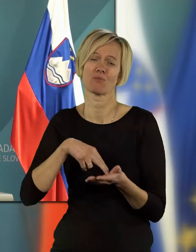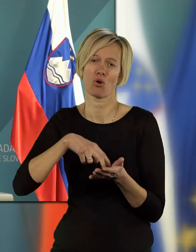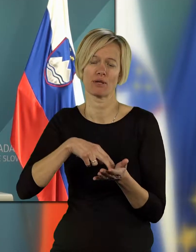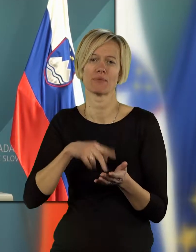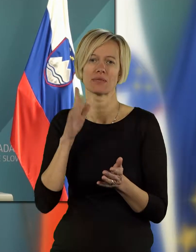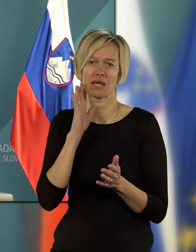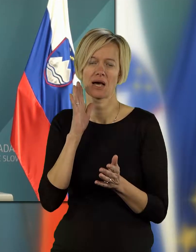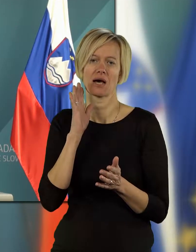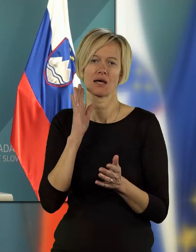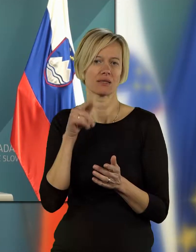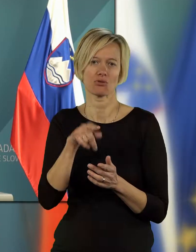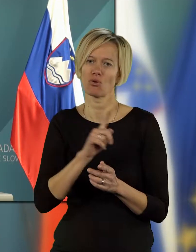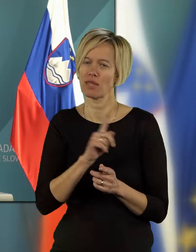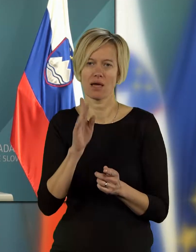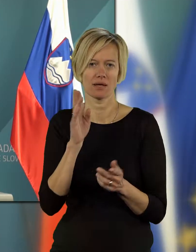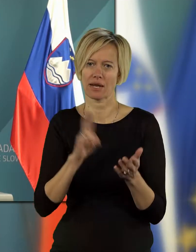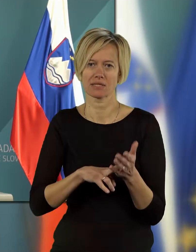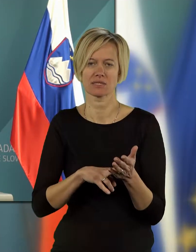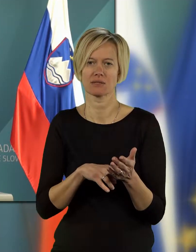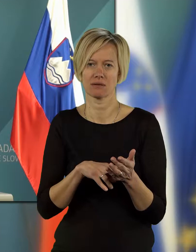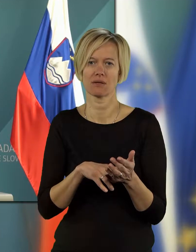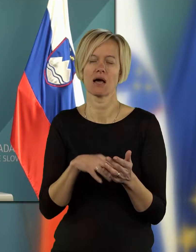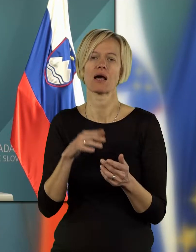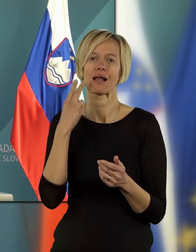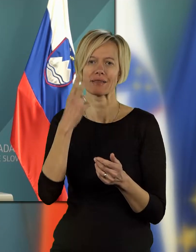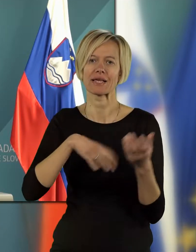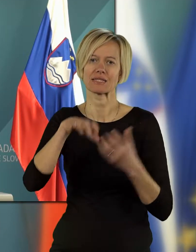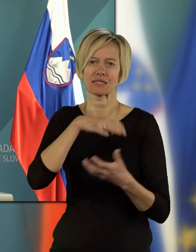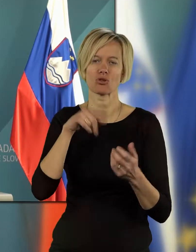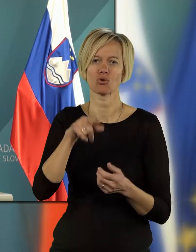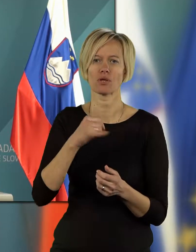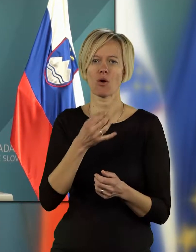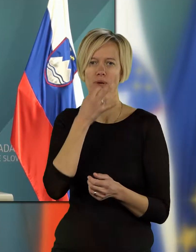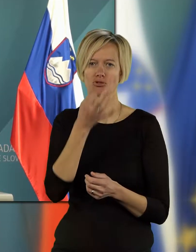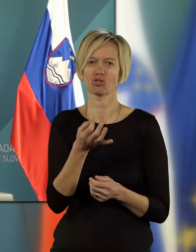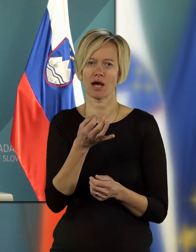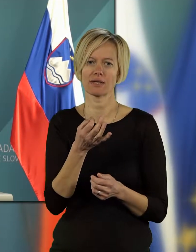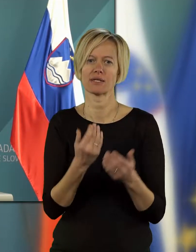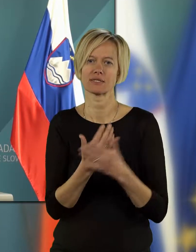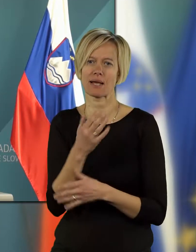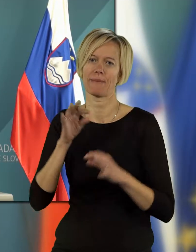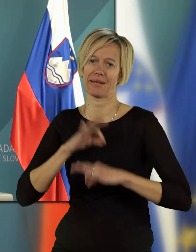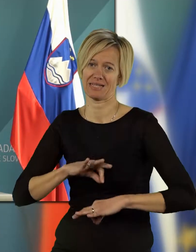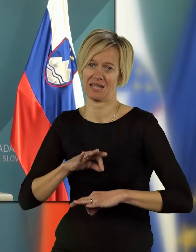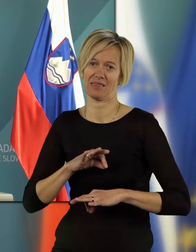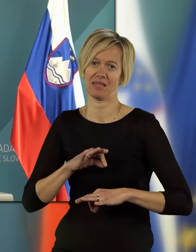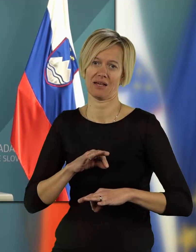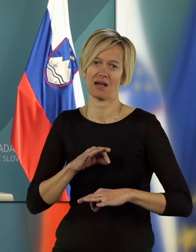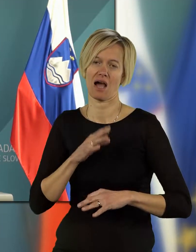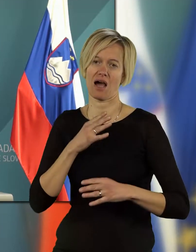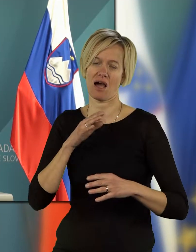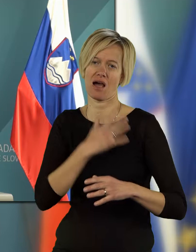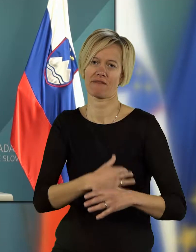se pa bojim, da temu ne bo tako. Tako da glede incidentov je to vprašanje zlasti za